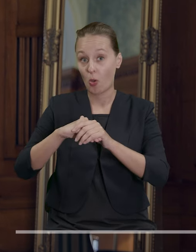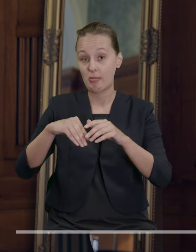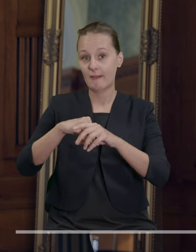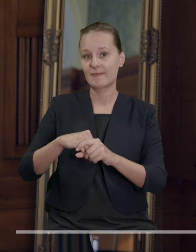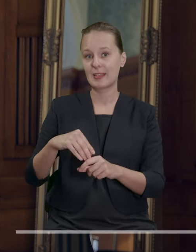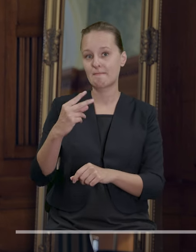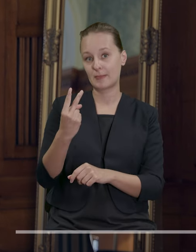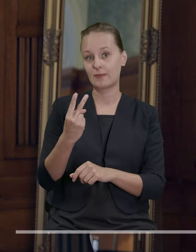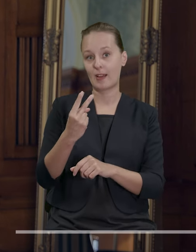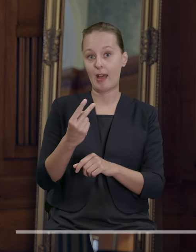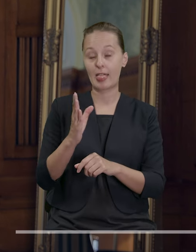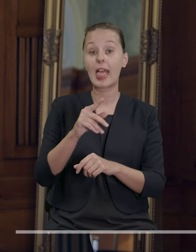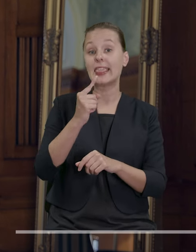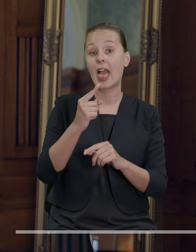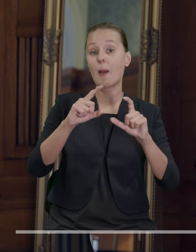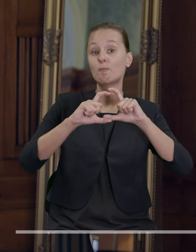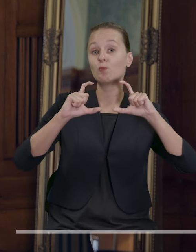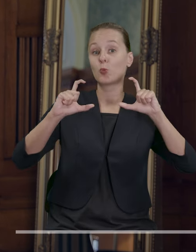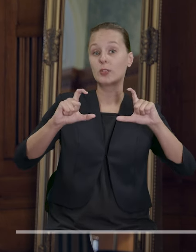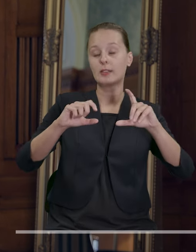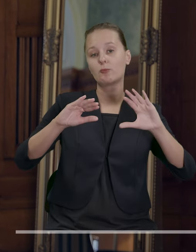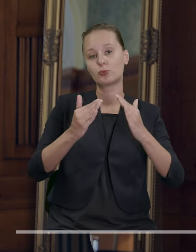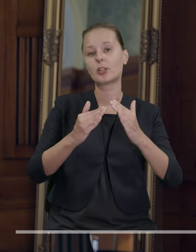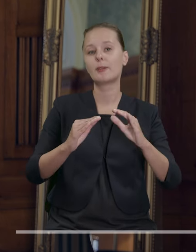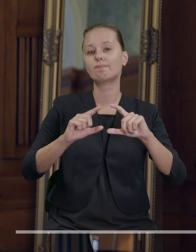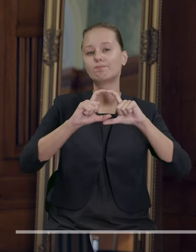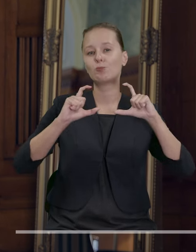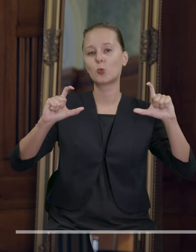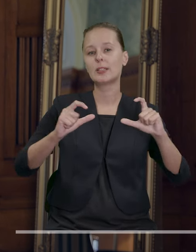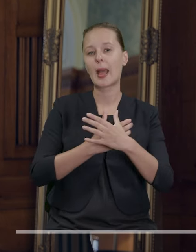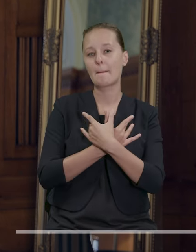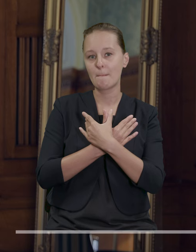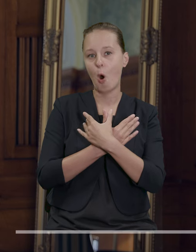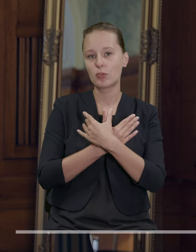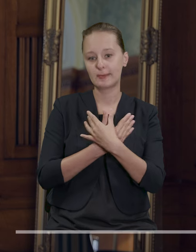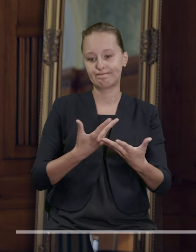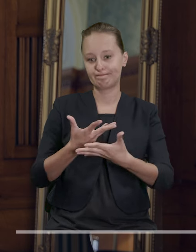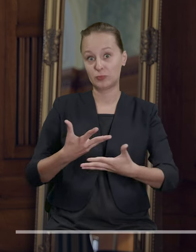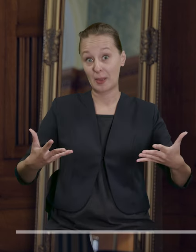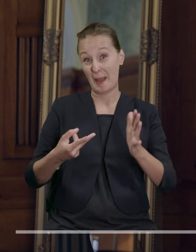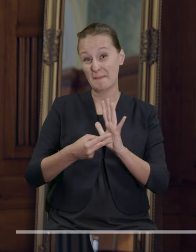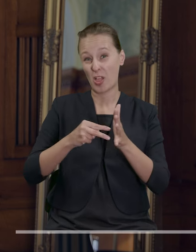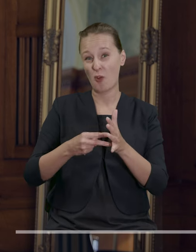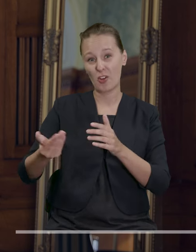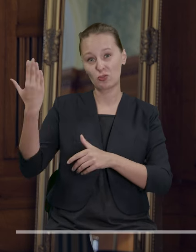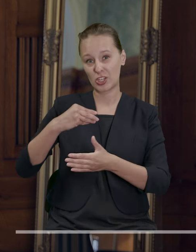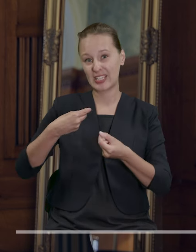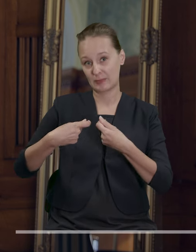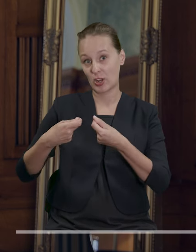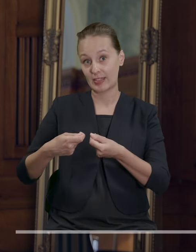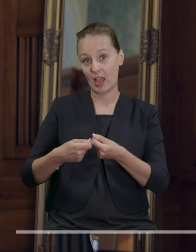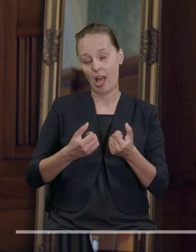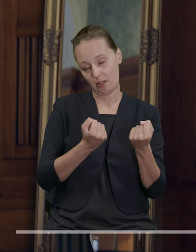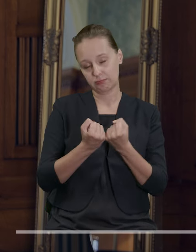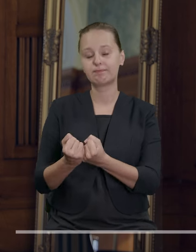majątku jednego budynku, to budynek Motyla i jednej dużej działki, która była planowana do